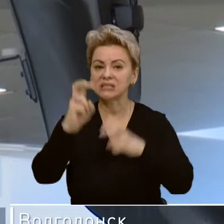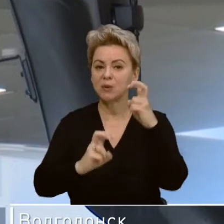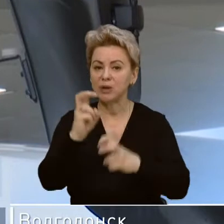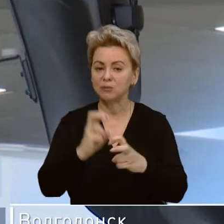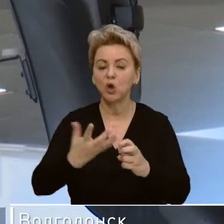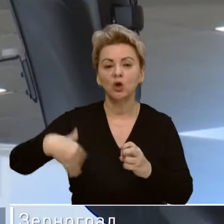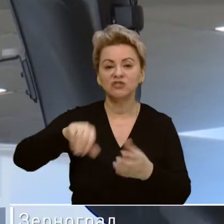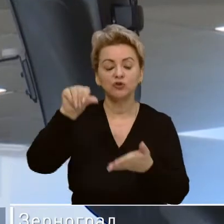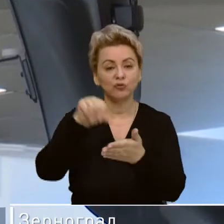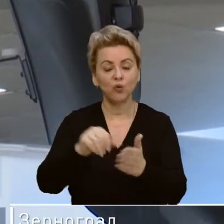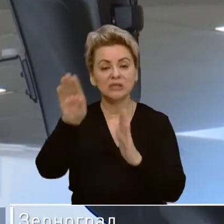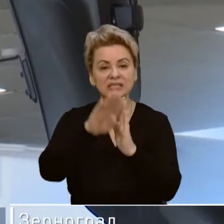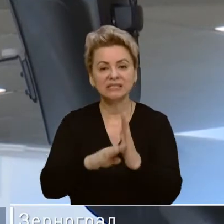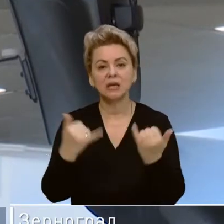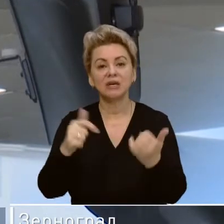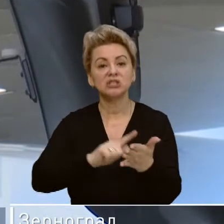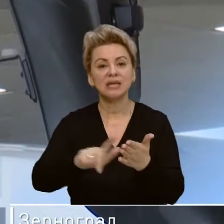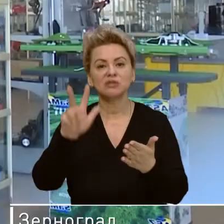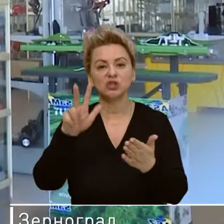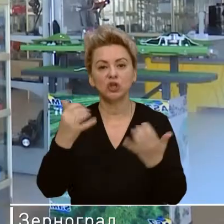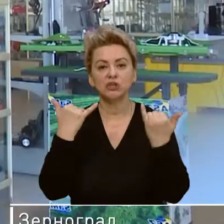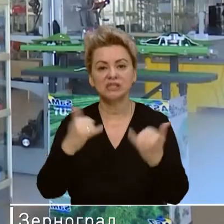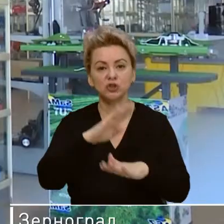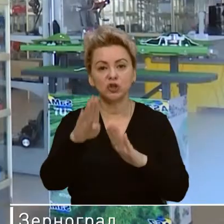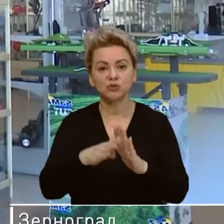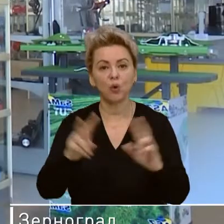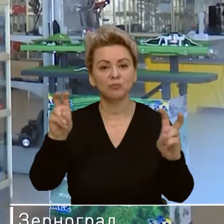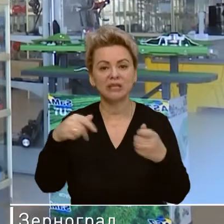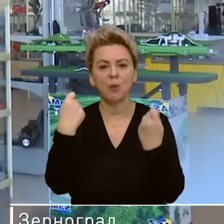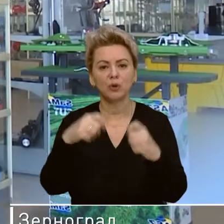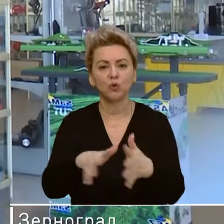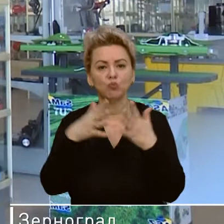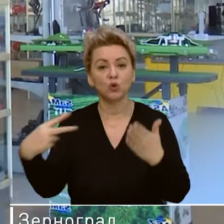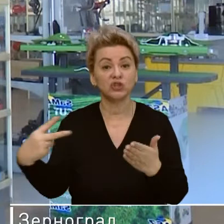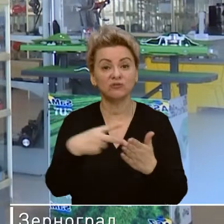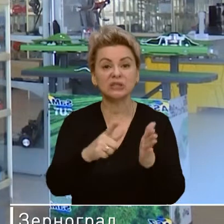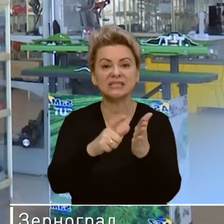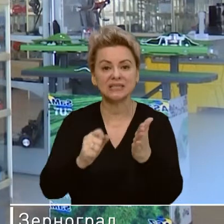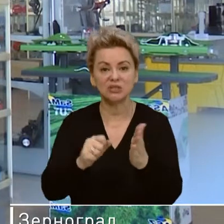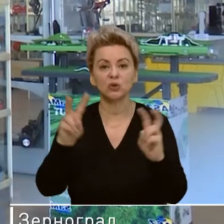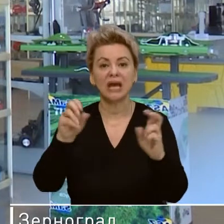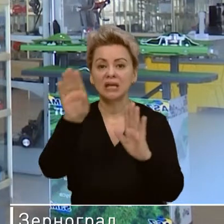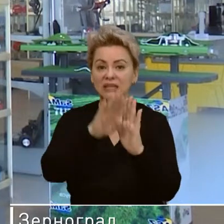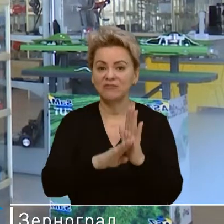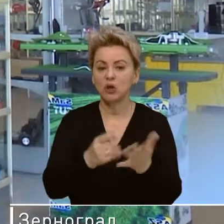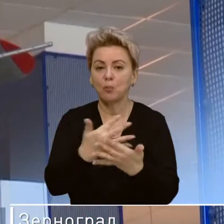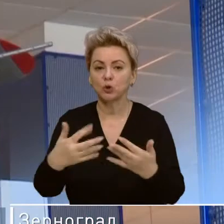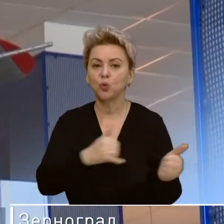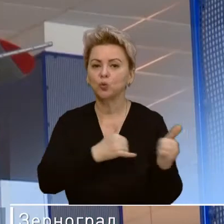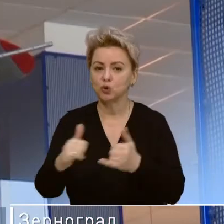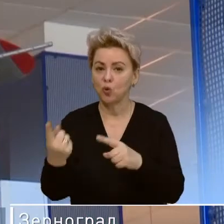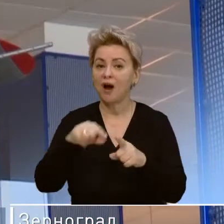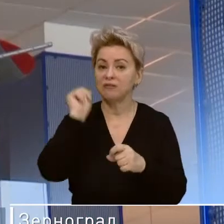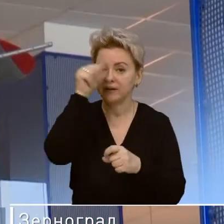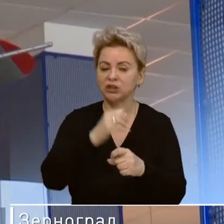предприятий. Всего участников системы теперь 73. Сейчас под донским брендом продаются больше 2700 наименований продукции и услуг. А в